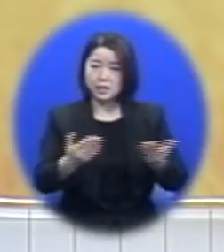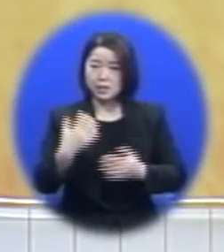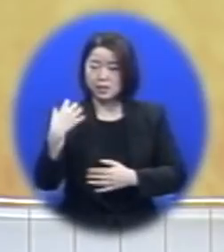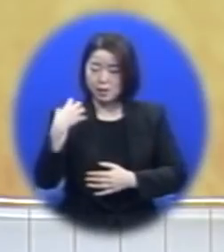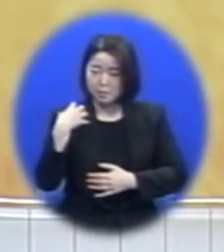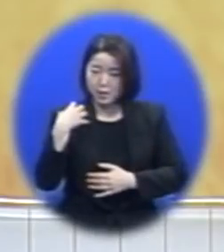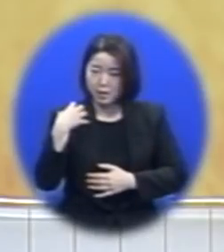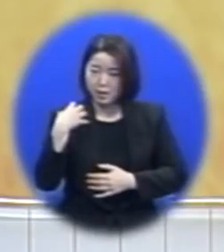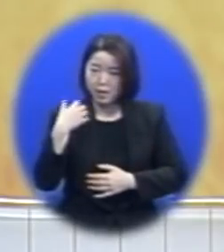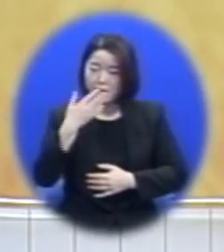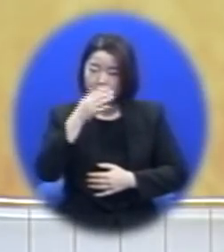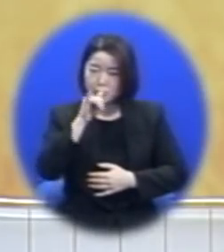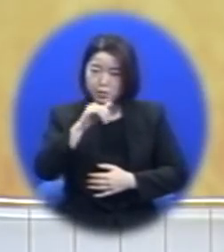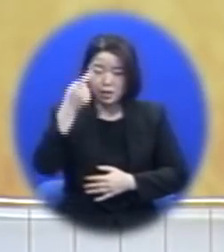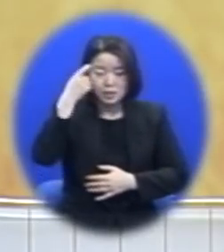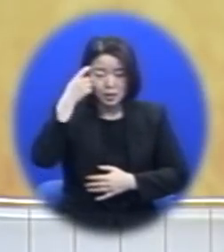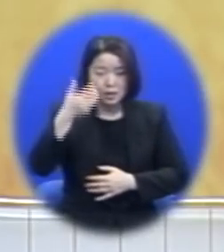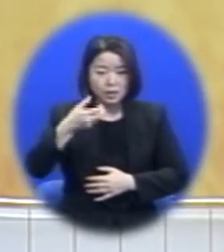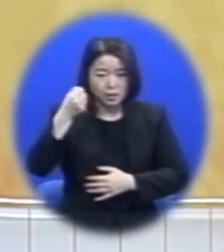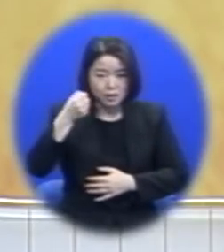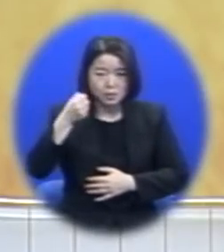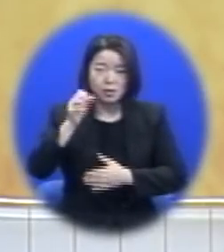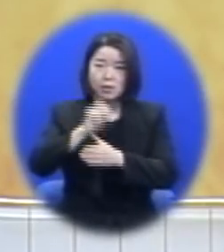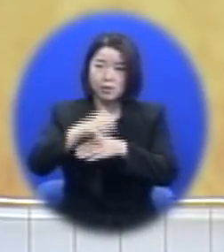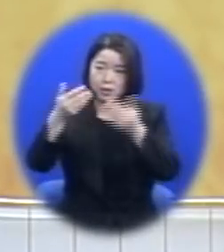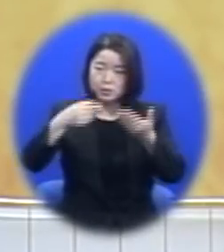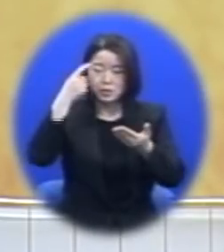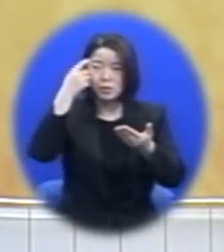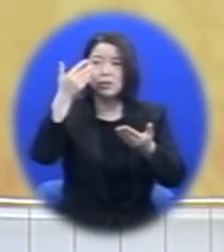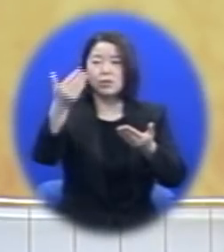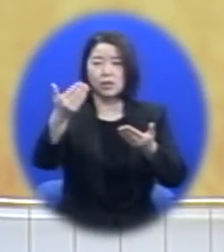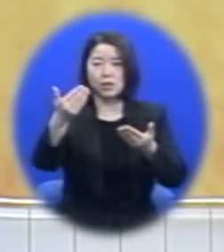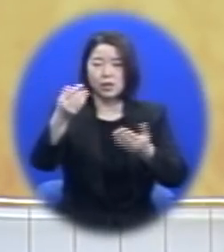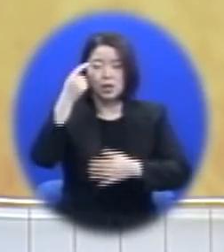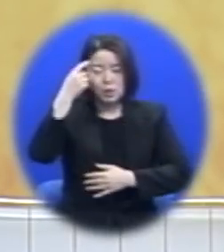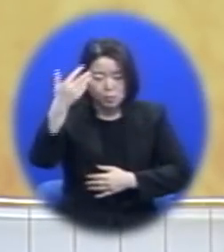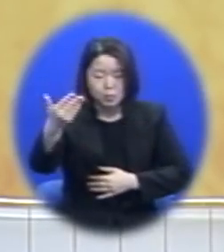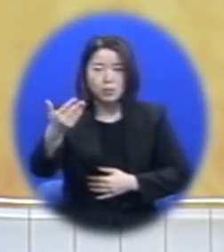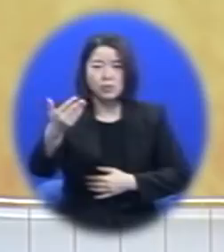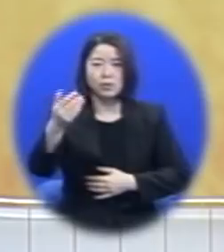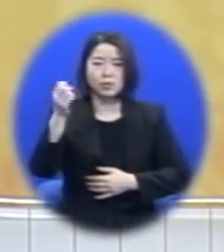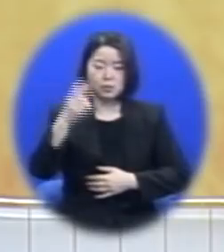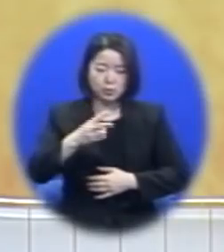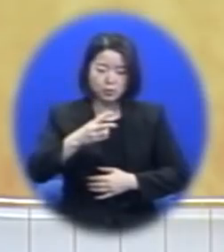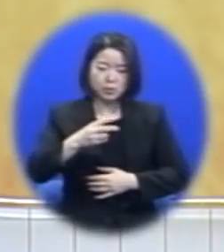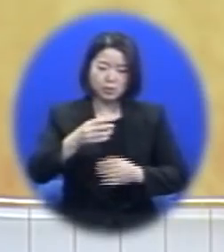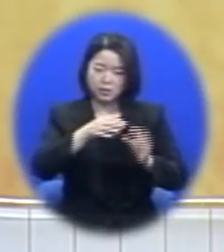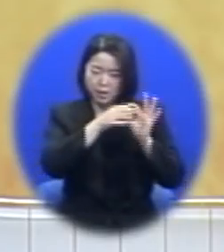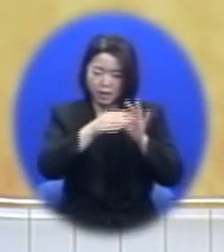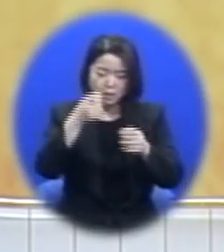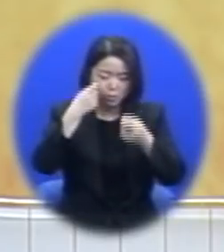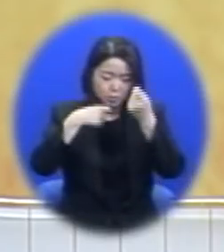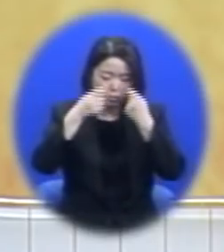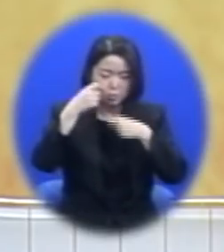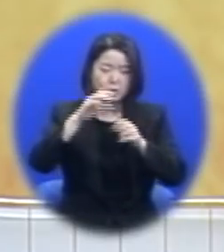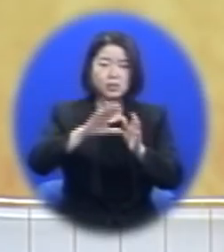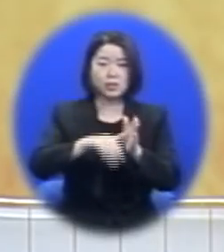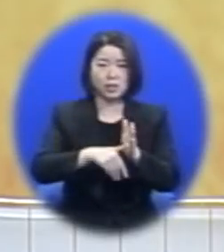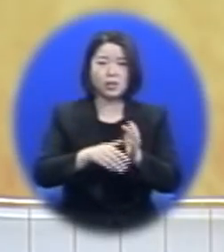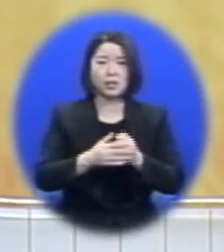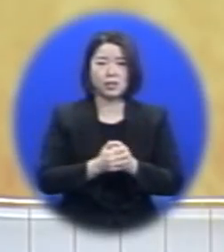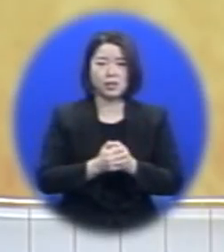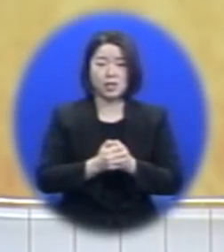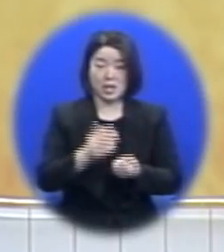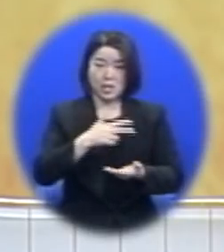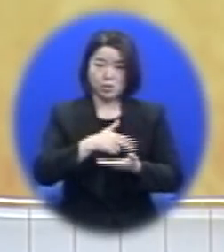거라 생각하셔서 허락하신 건가요? 라고 묻고 또 물으며 하염없이 울기만 할 때에도